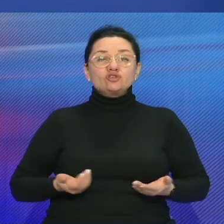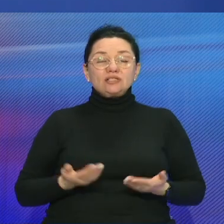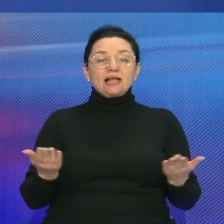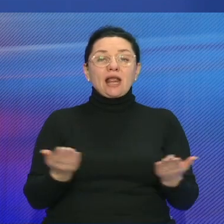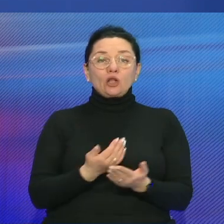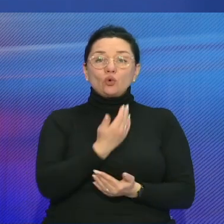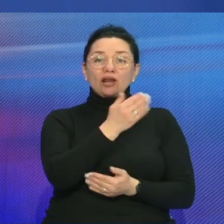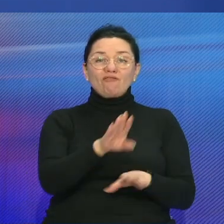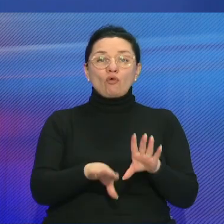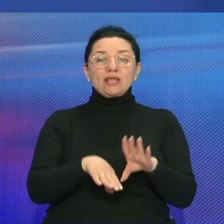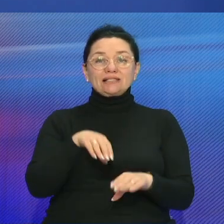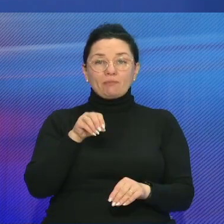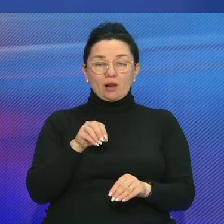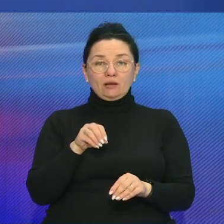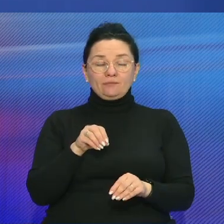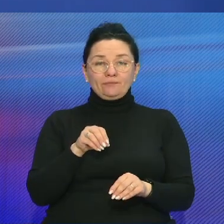избрали.